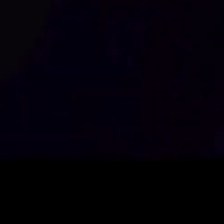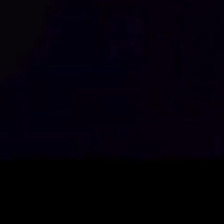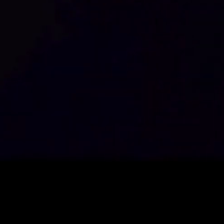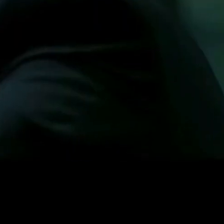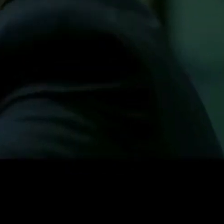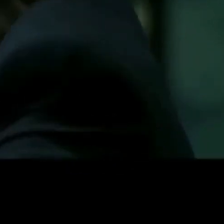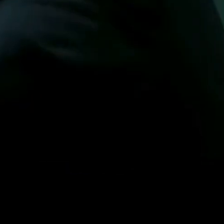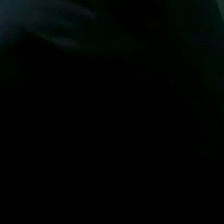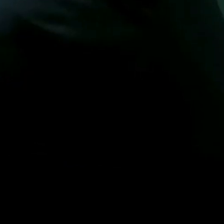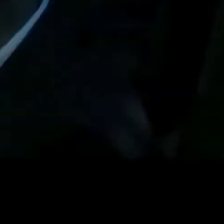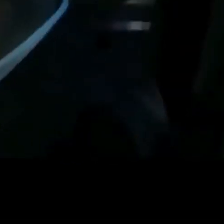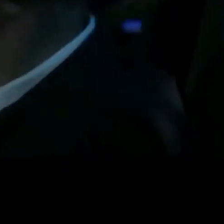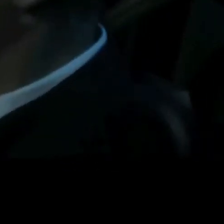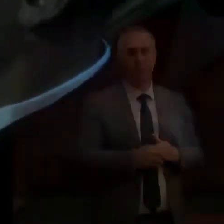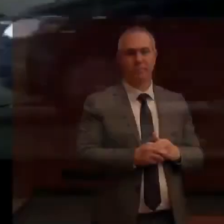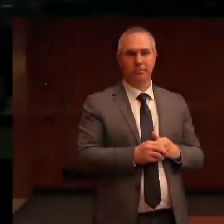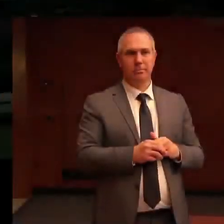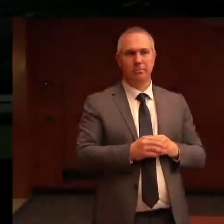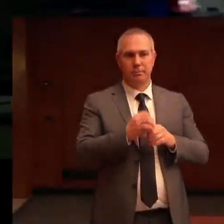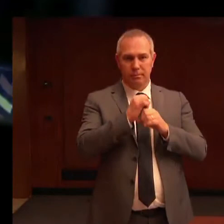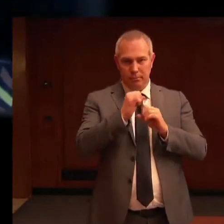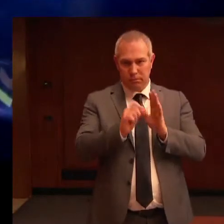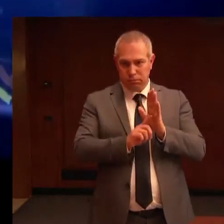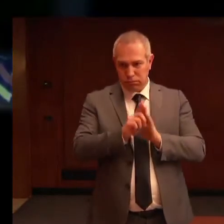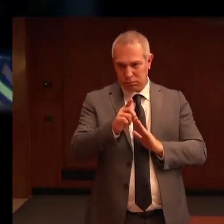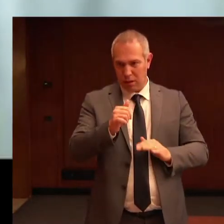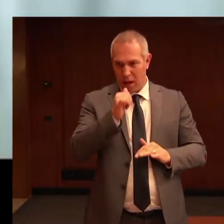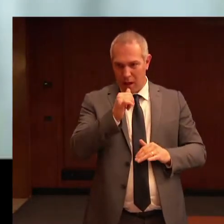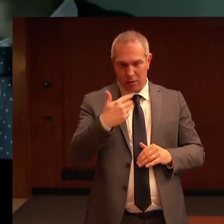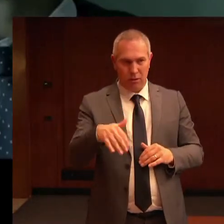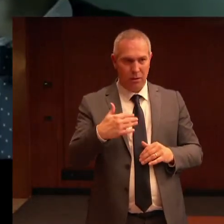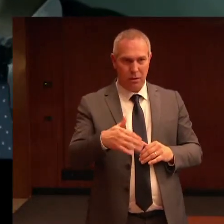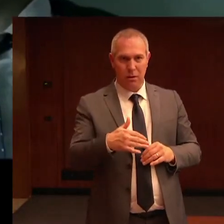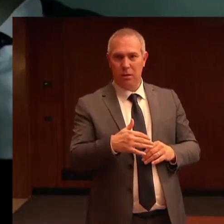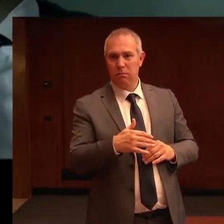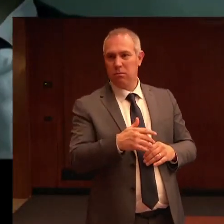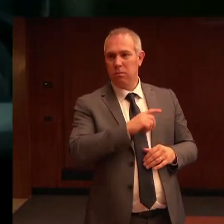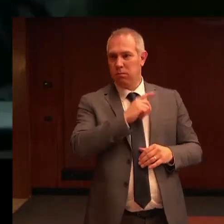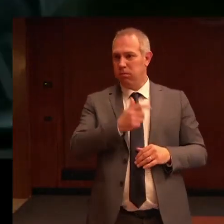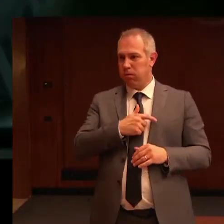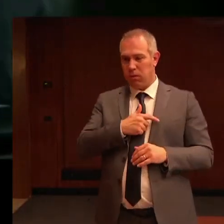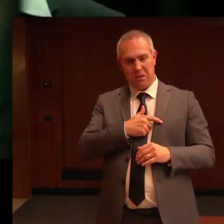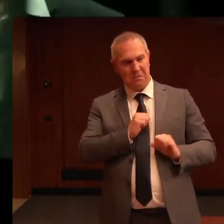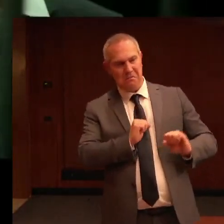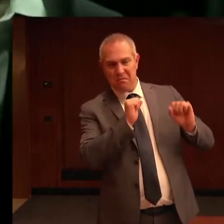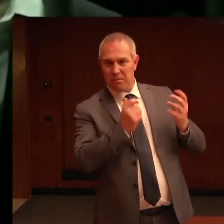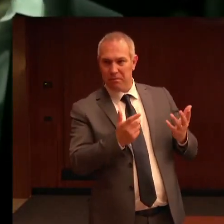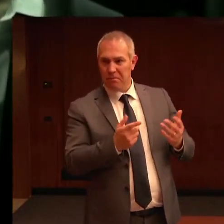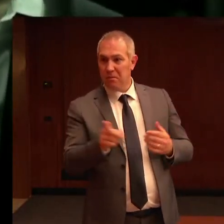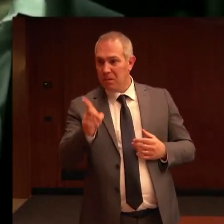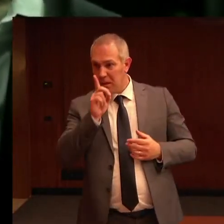Tasso alcolico 3 volte superiore al limite. Danni ad un veicolo della polizia. Resistenza al pubblico ufficiale. No. Lei stia zitto, per